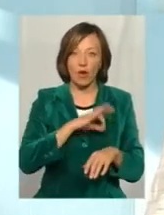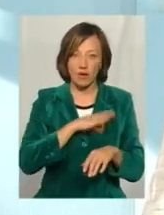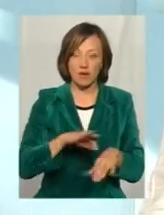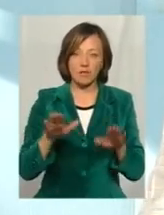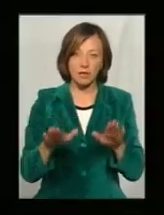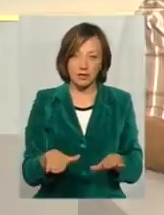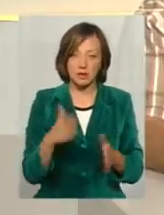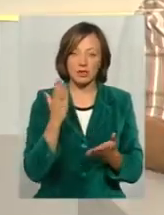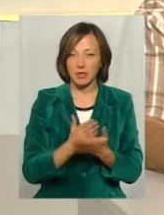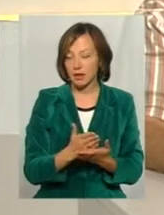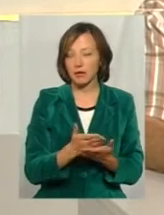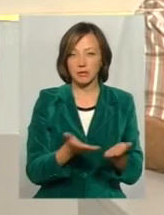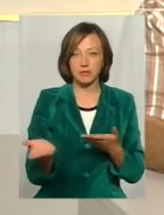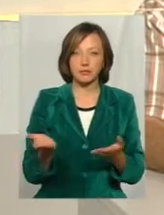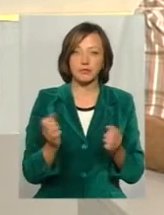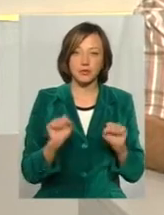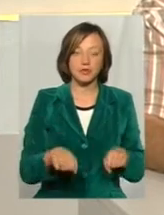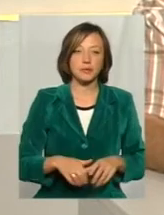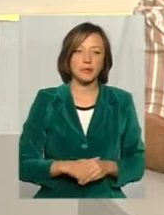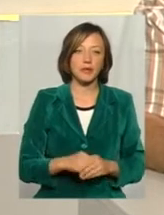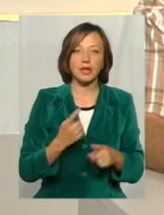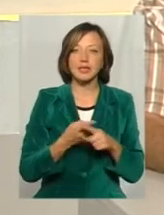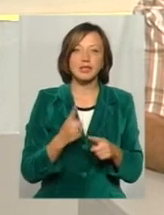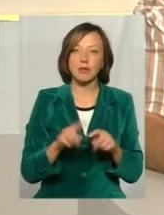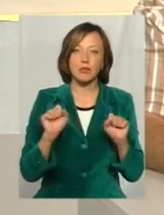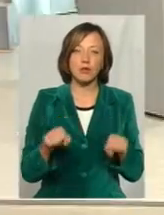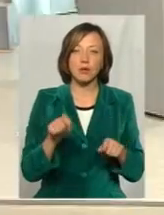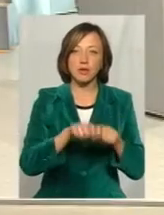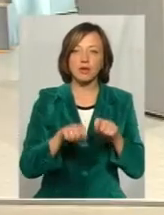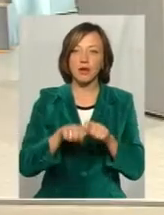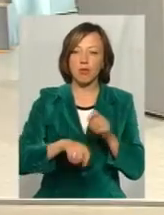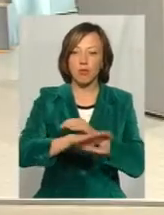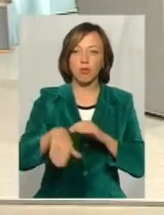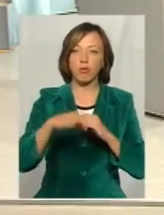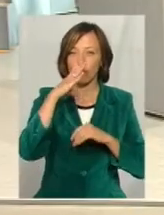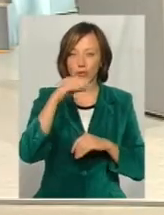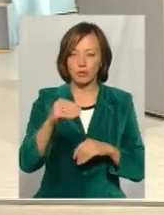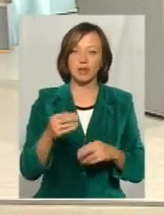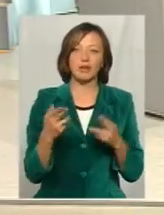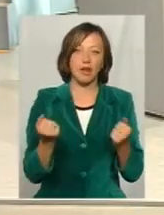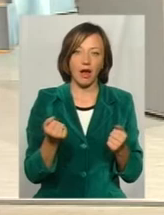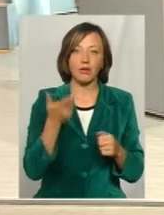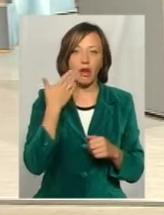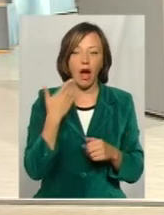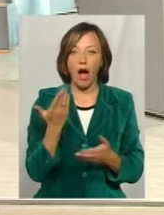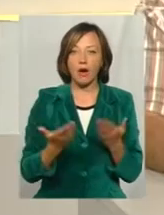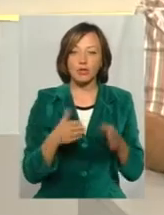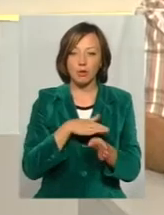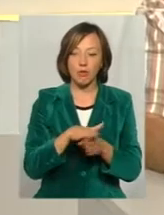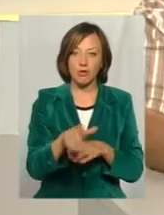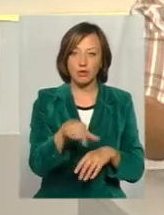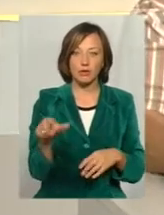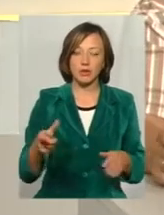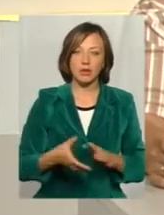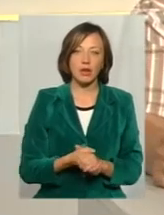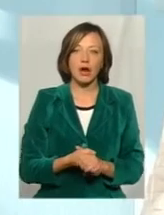є пільгові місця, да. Так. Тобто, ну, це, по суті, можна прослідити, якщо порожня маршрутка, правильно я розумію? Да, тоді так, так. А коли вона заповнена, то...